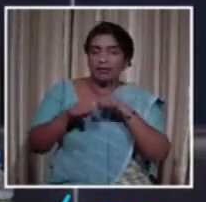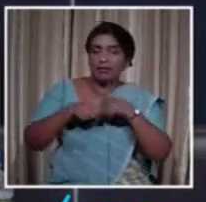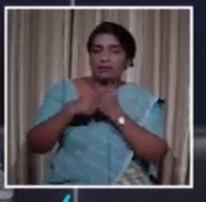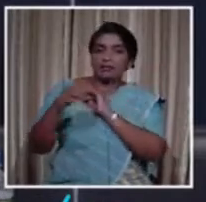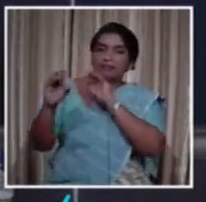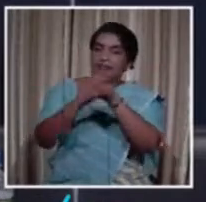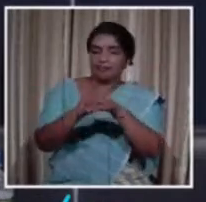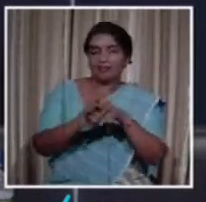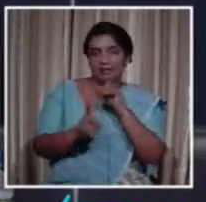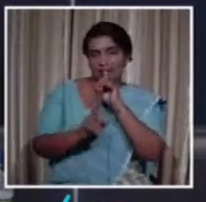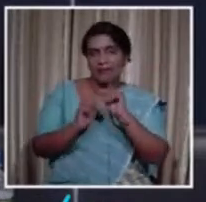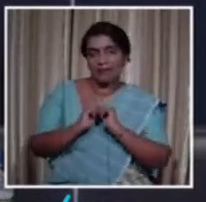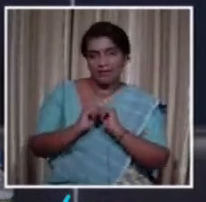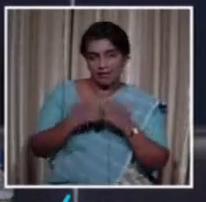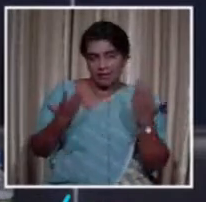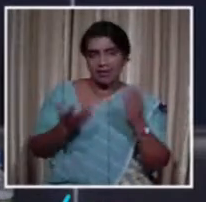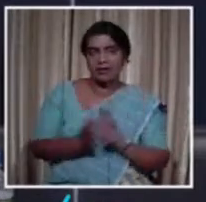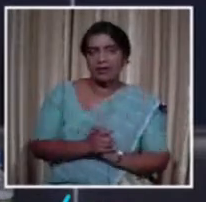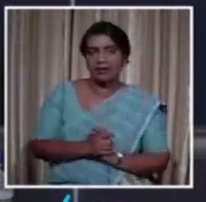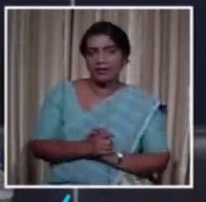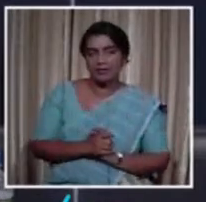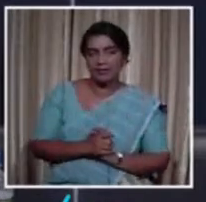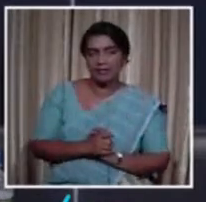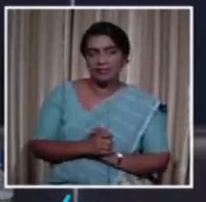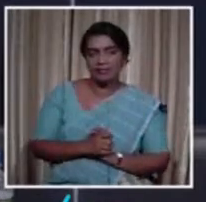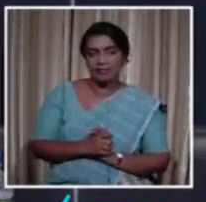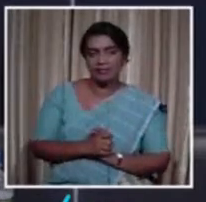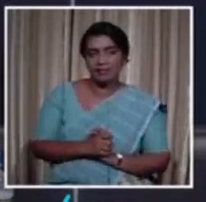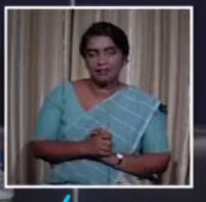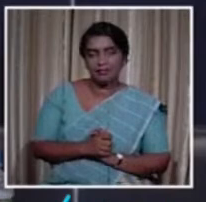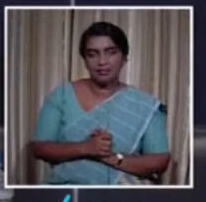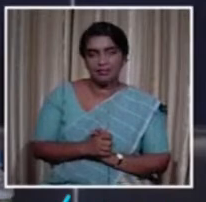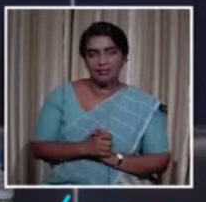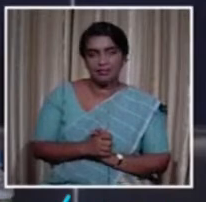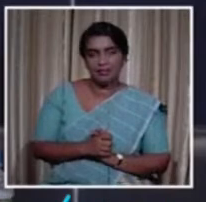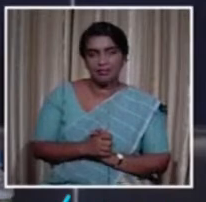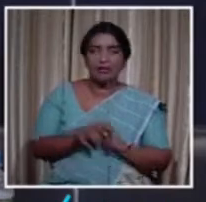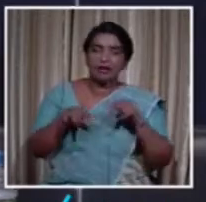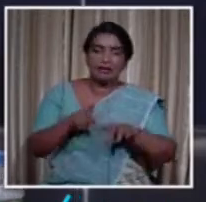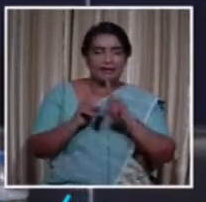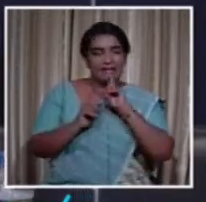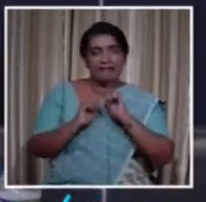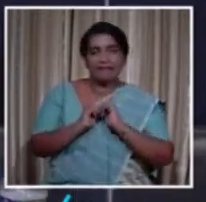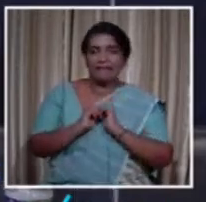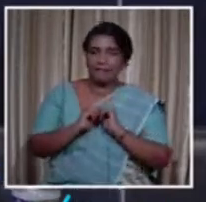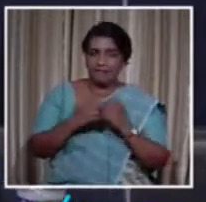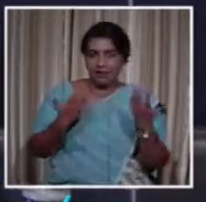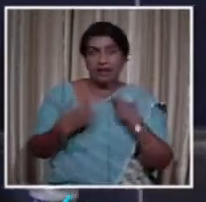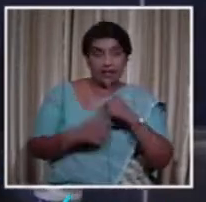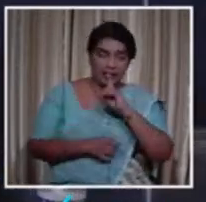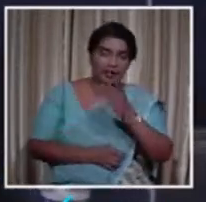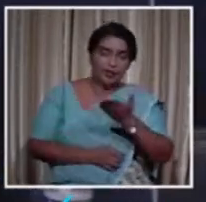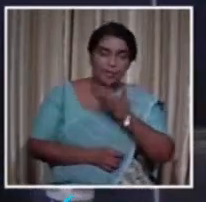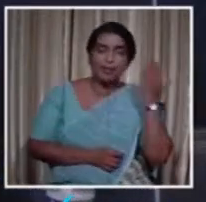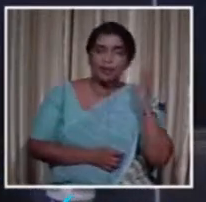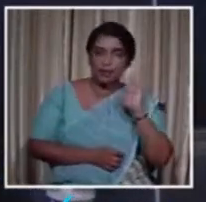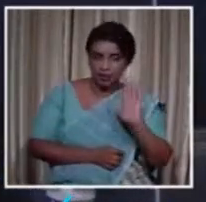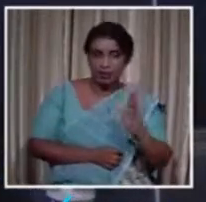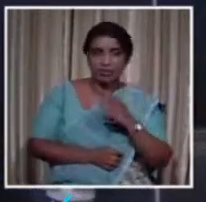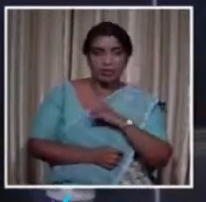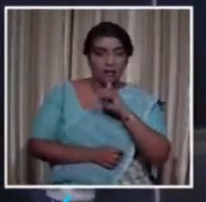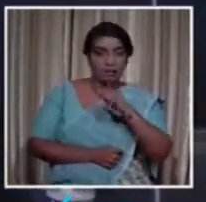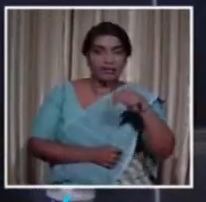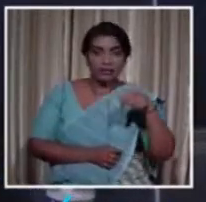වැඩක් නැහැ ඒ නිසා මේ කතා වැඩක් නැහැ ඔයගෙන් හොඳට මට කියන්න පුළුවන් ඒත් මම කියන්නේ